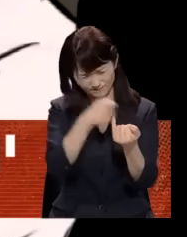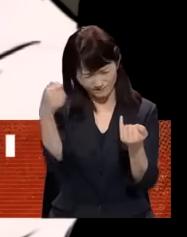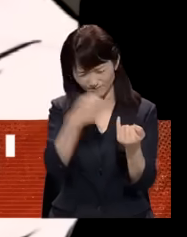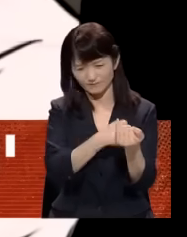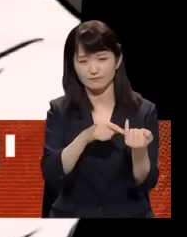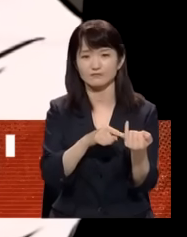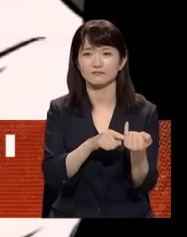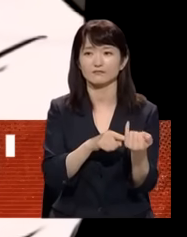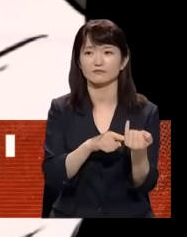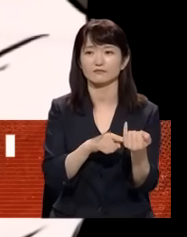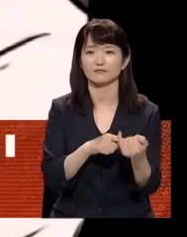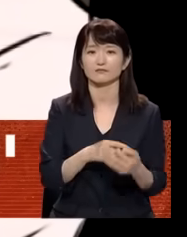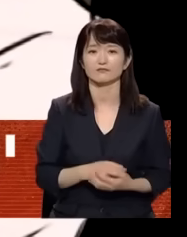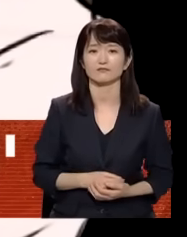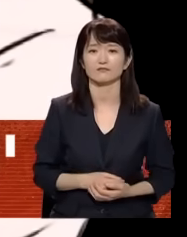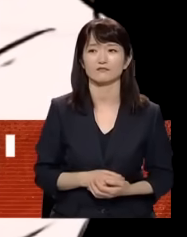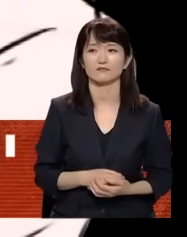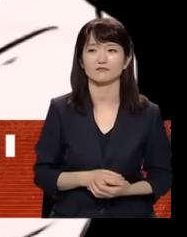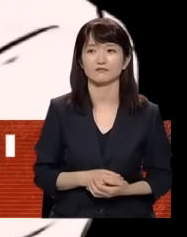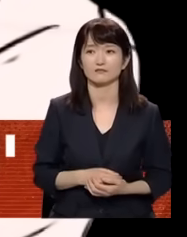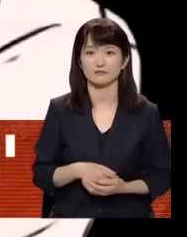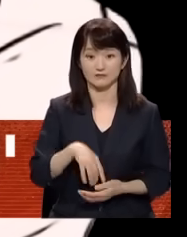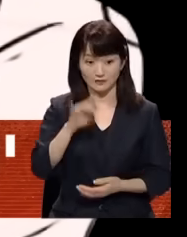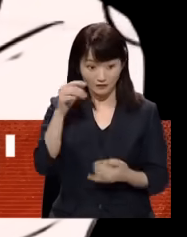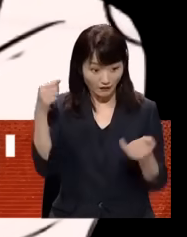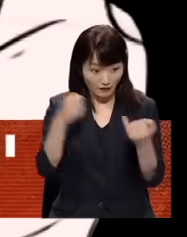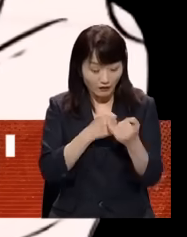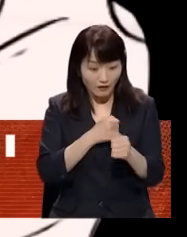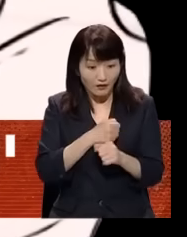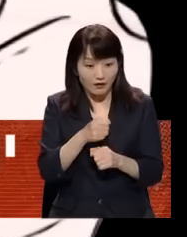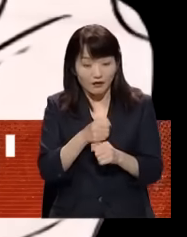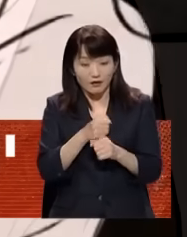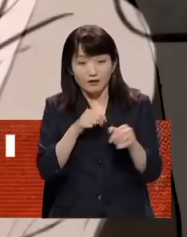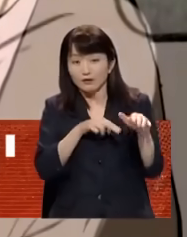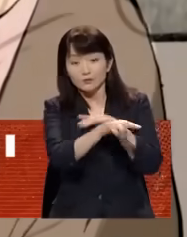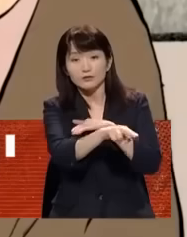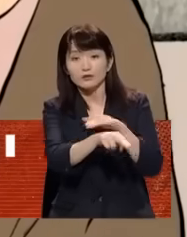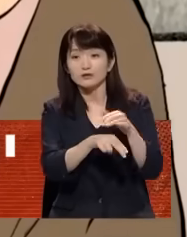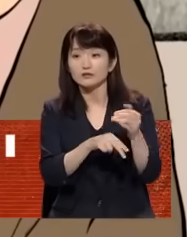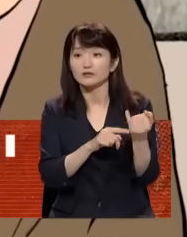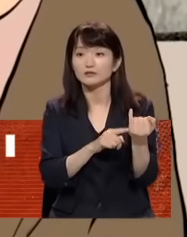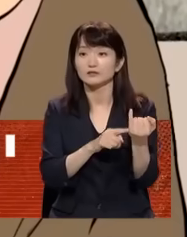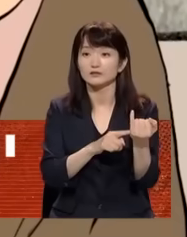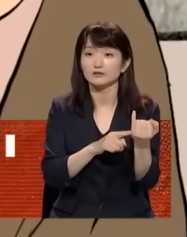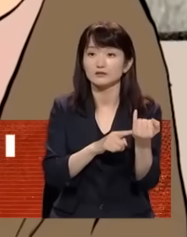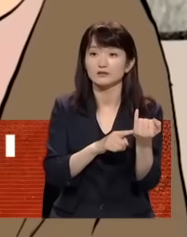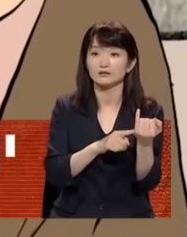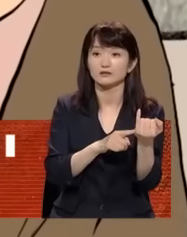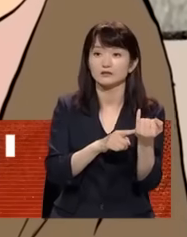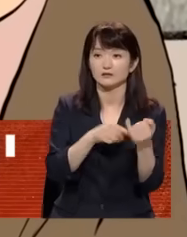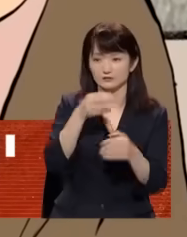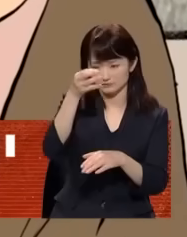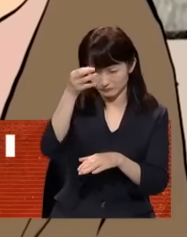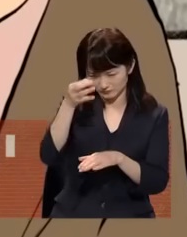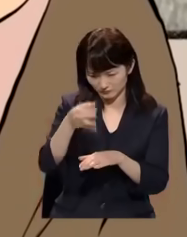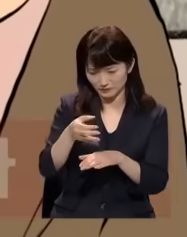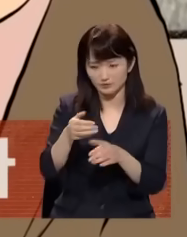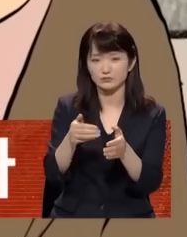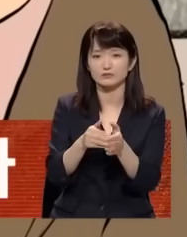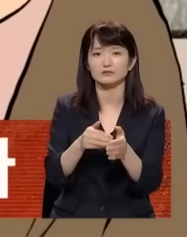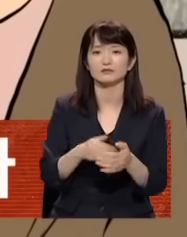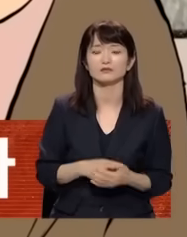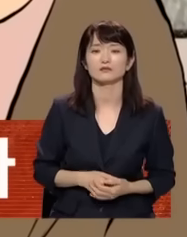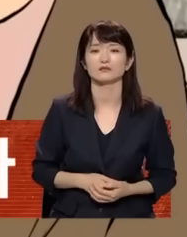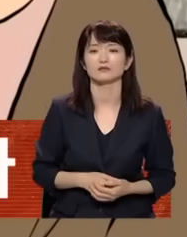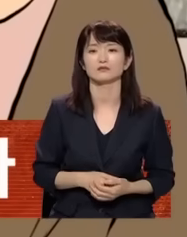시작했고요이 첫 번째 폭행에 당황을 했지만 당장 폭행을 피하기 위해서 그냥 사과를 했다가 그렇게 정리가 됐다고 합니다